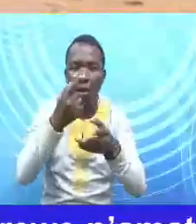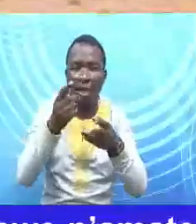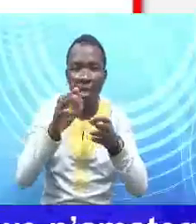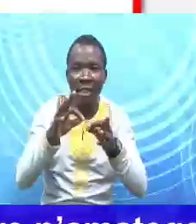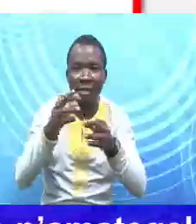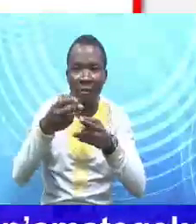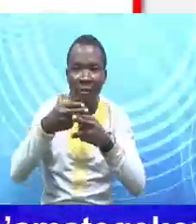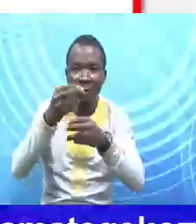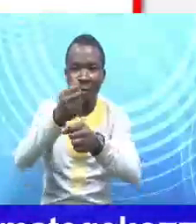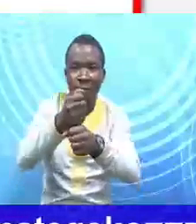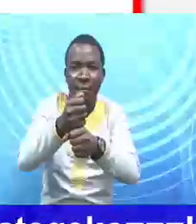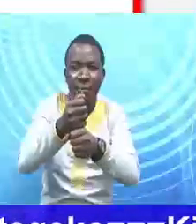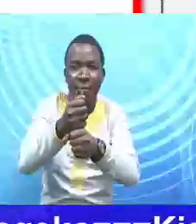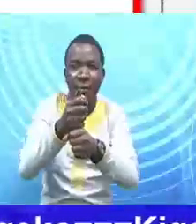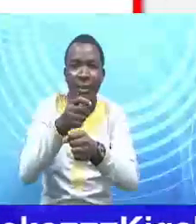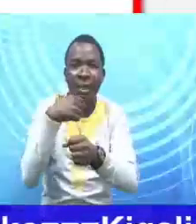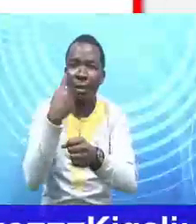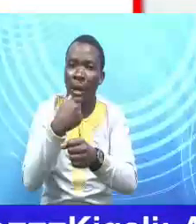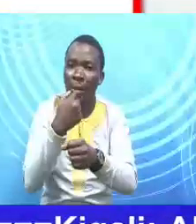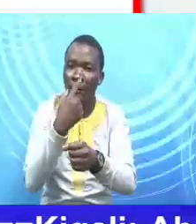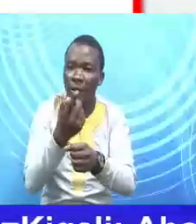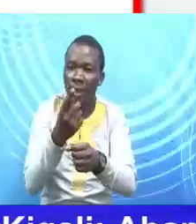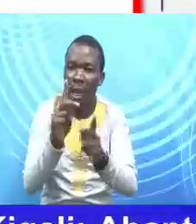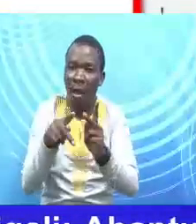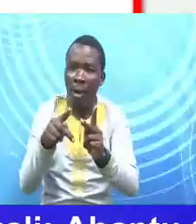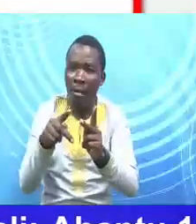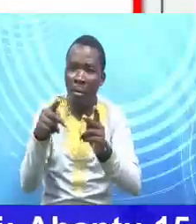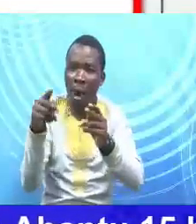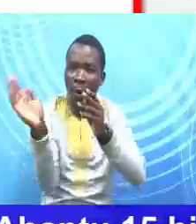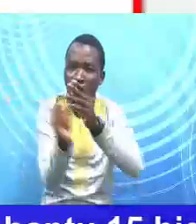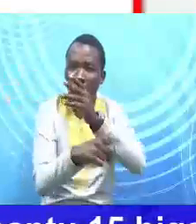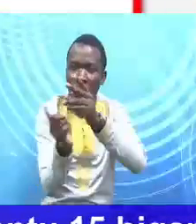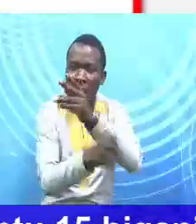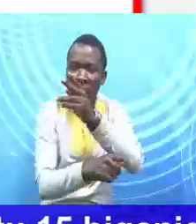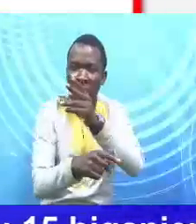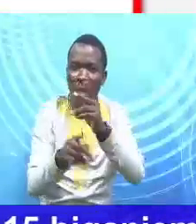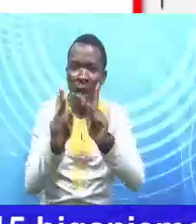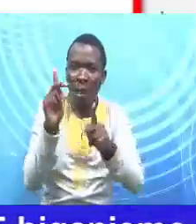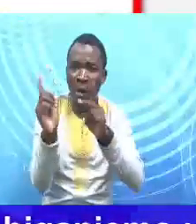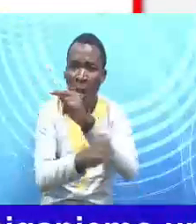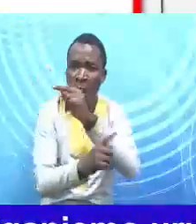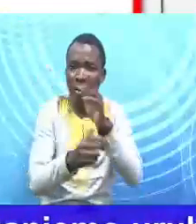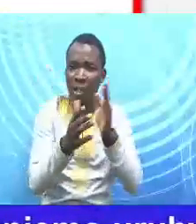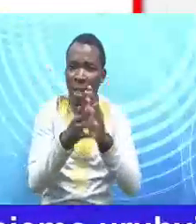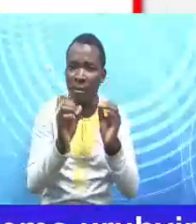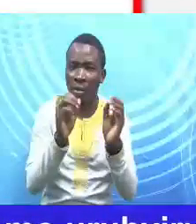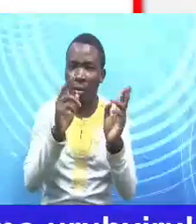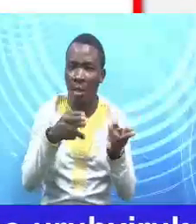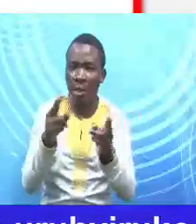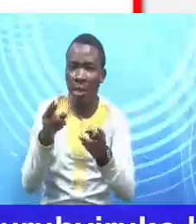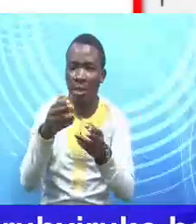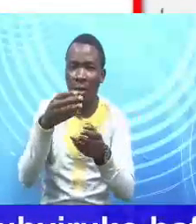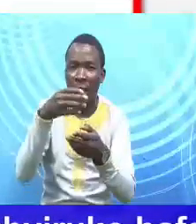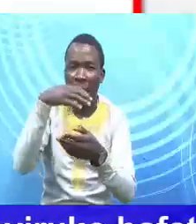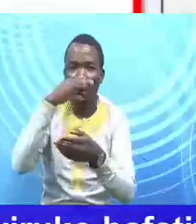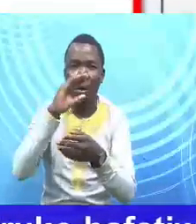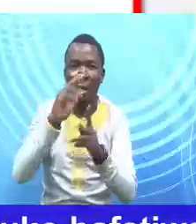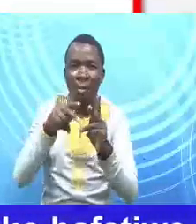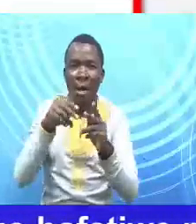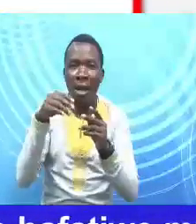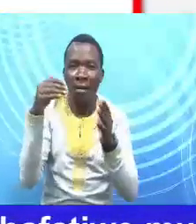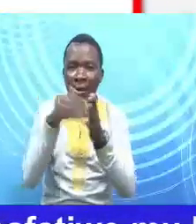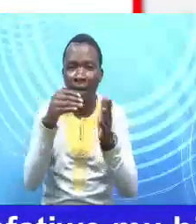gukorwa. Ni bande babivuga? Nabo bakubiswe n'abaturage? Abakubiswe bo nta kibazo bo bosanzwe binywera, ahubwo abo bibangamiye n'abaturage